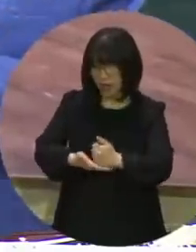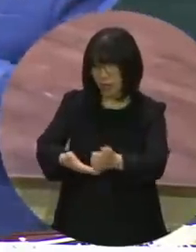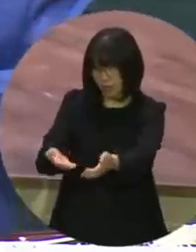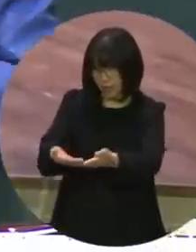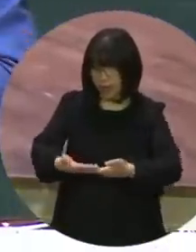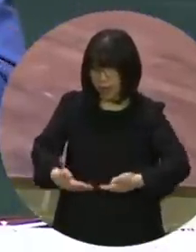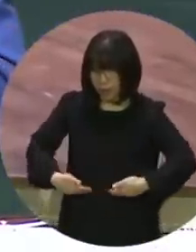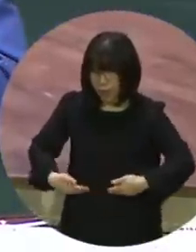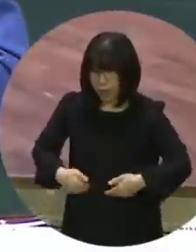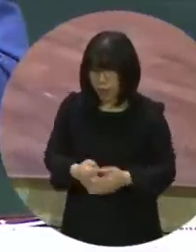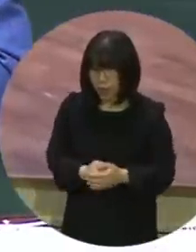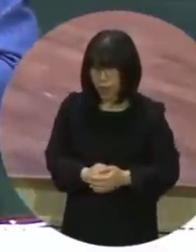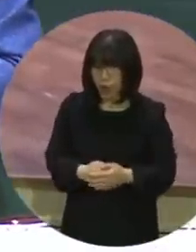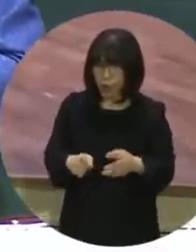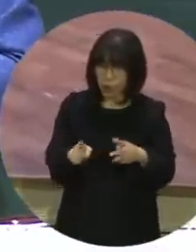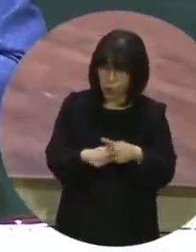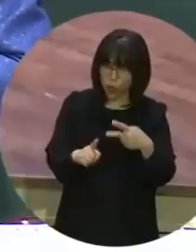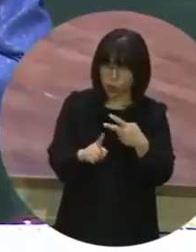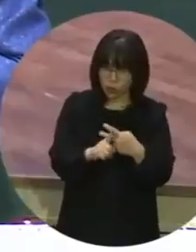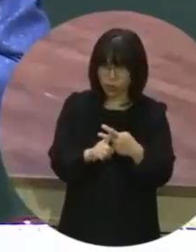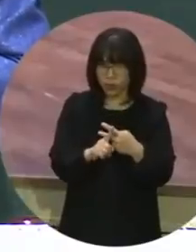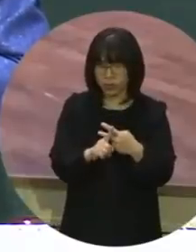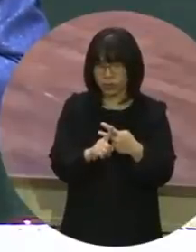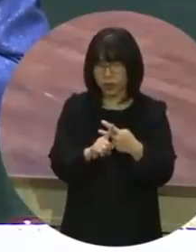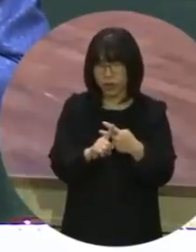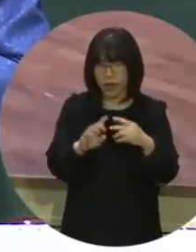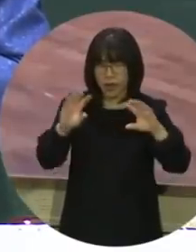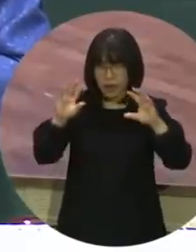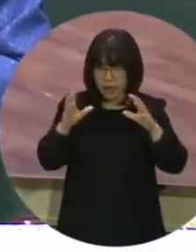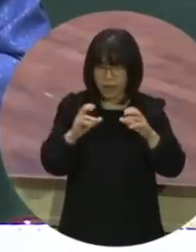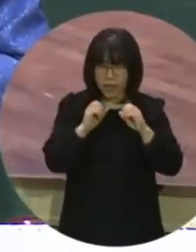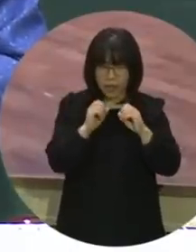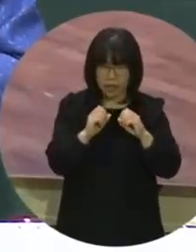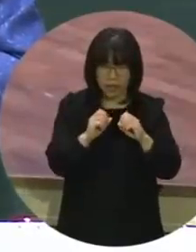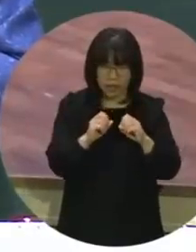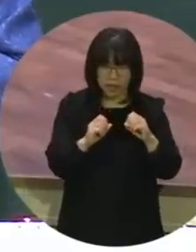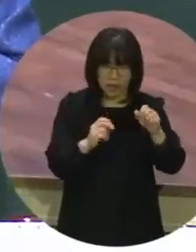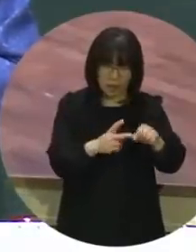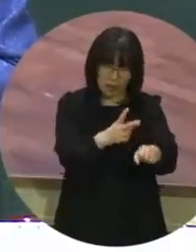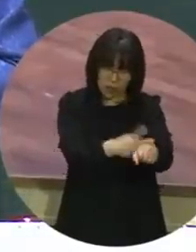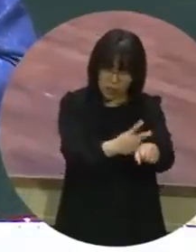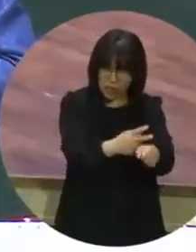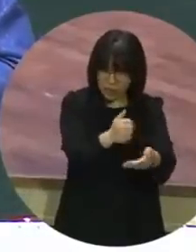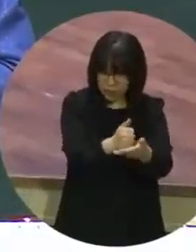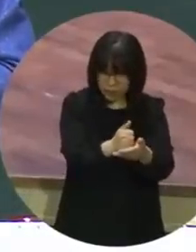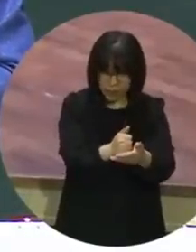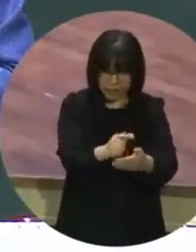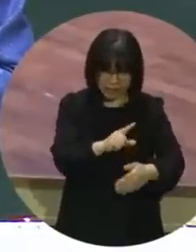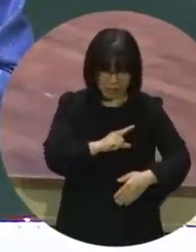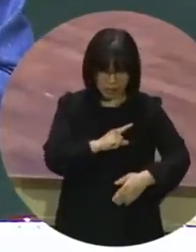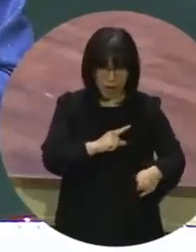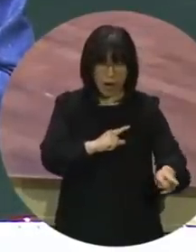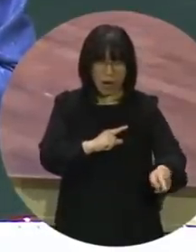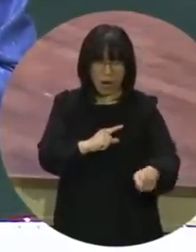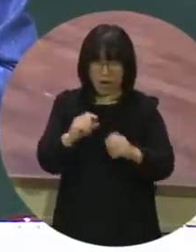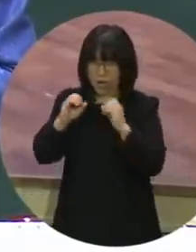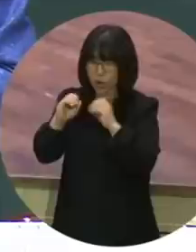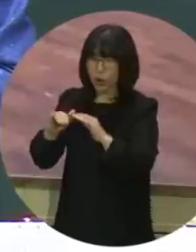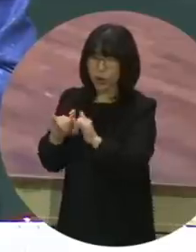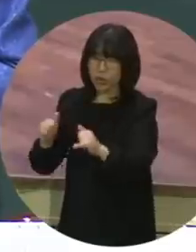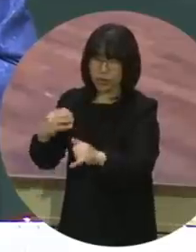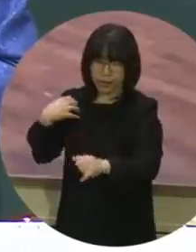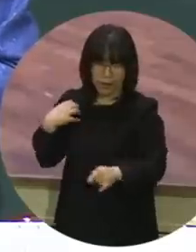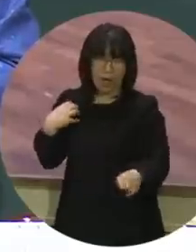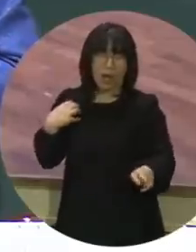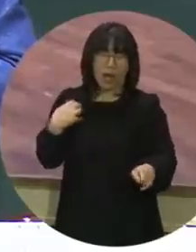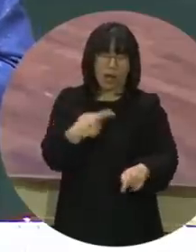고등부다 무슨 태행아보다 전도사님이 딱 보. 그 교사 이야 정말 감격. 내